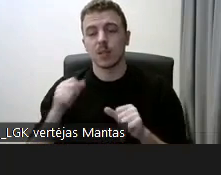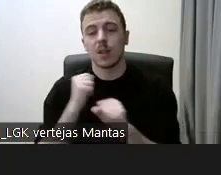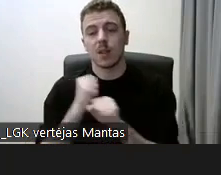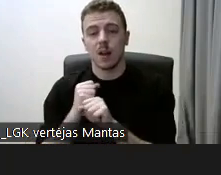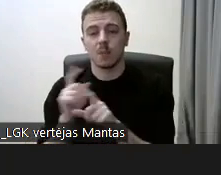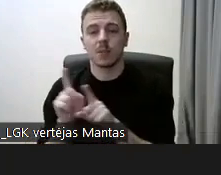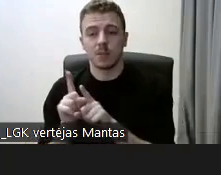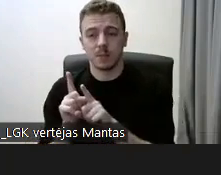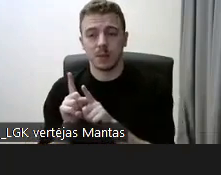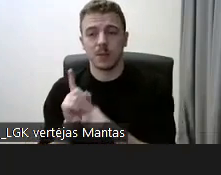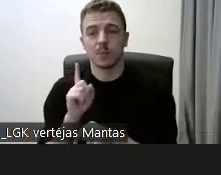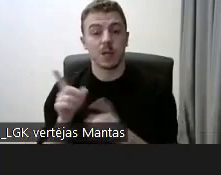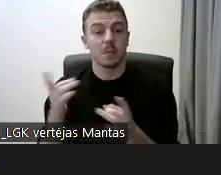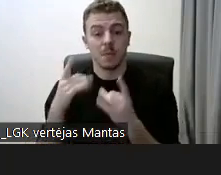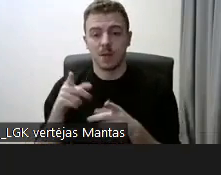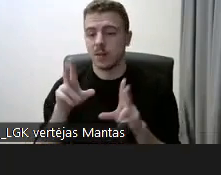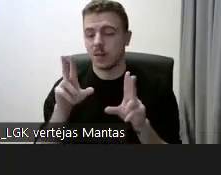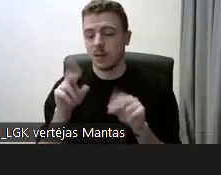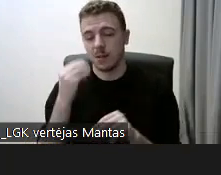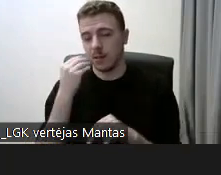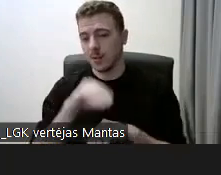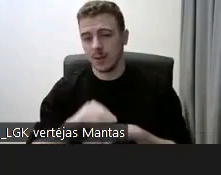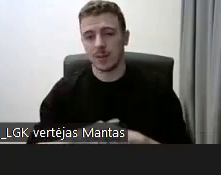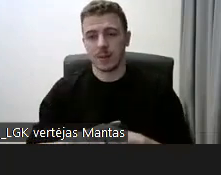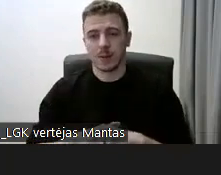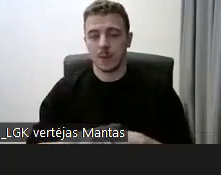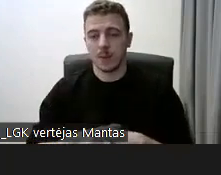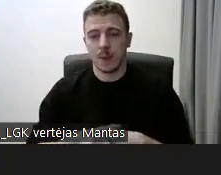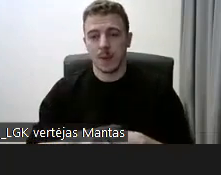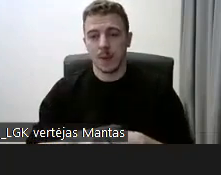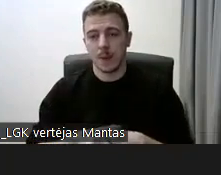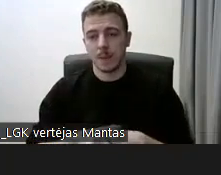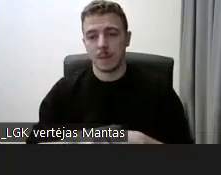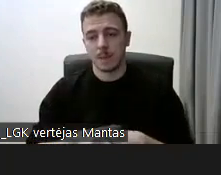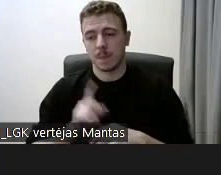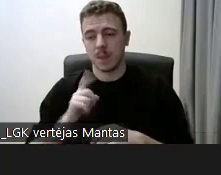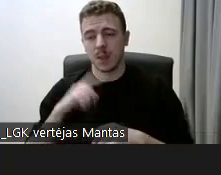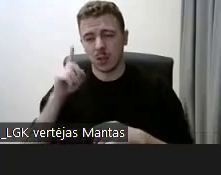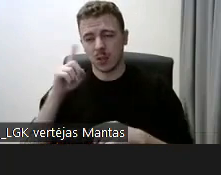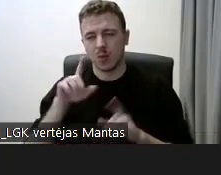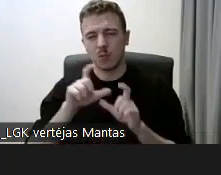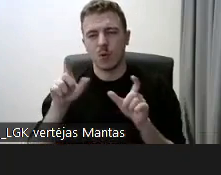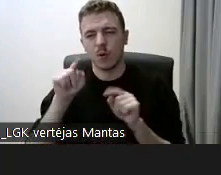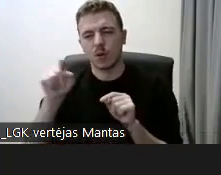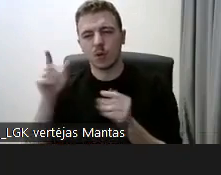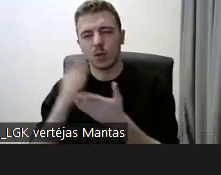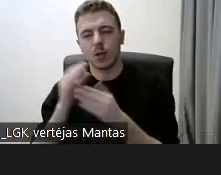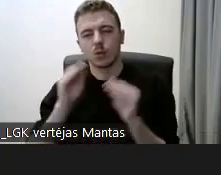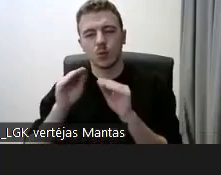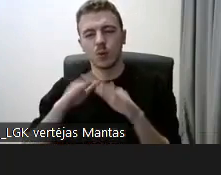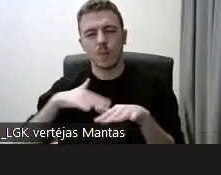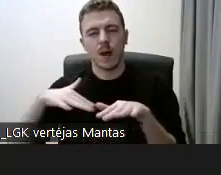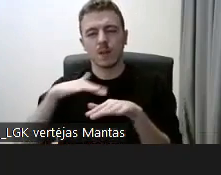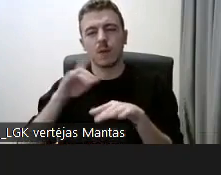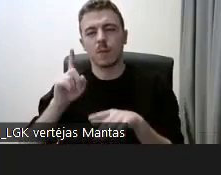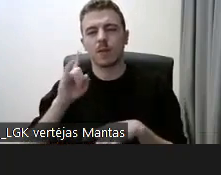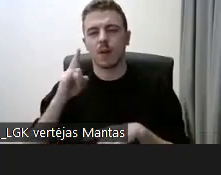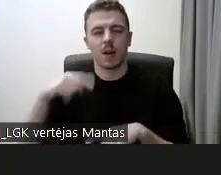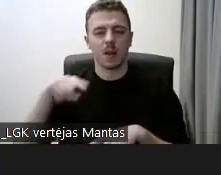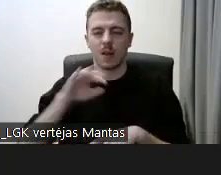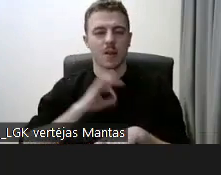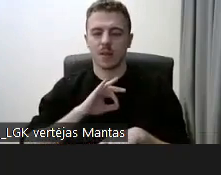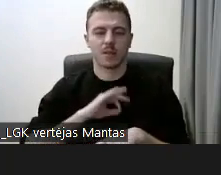papasakoja, tikrai nuostabu. Ir, bet žinau, kad kiekvienose mokyklose sukuriamas erdvės, bet vaikai jomis